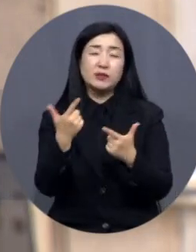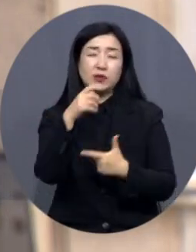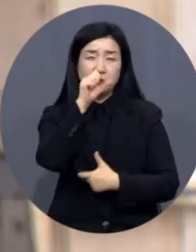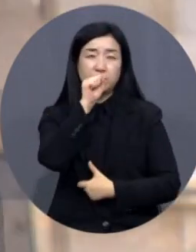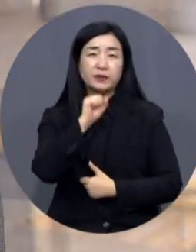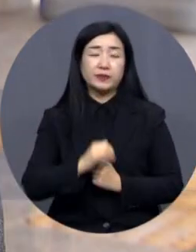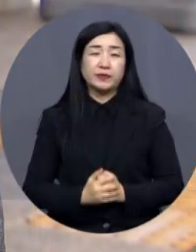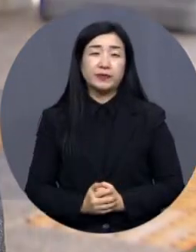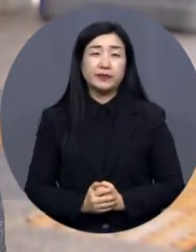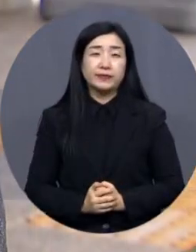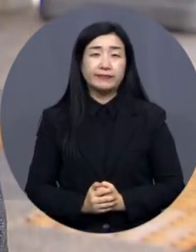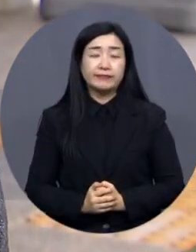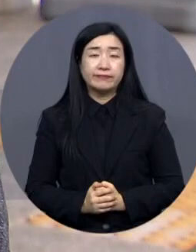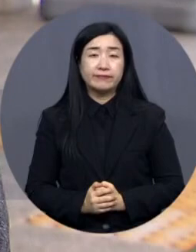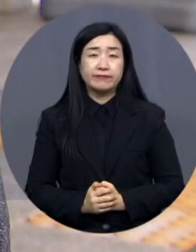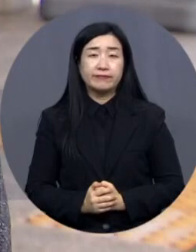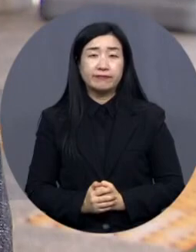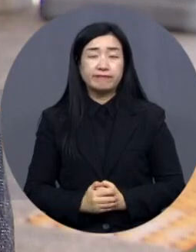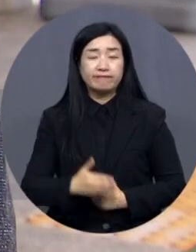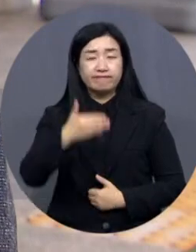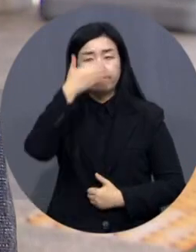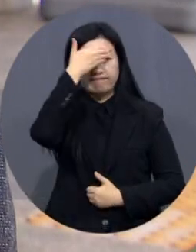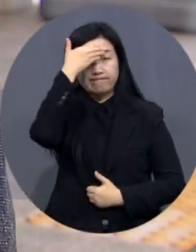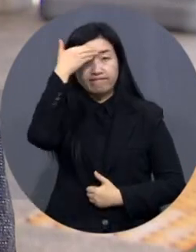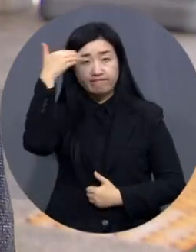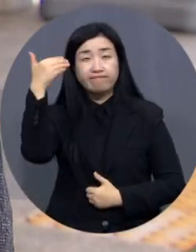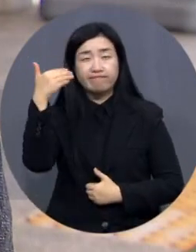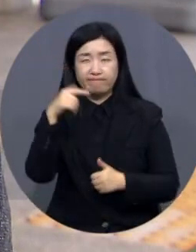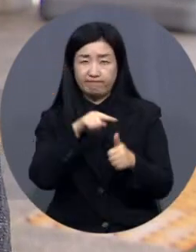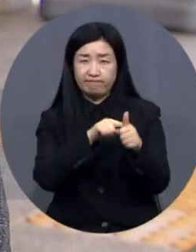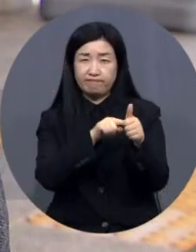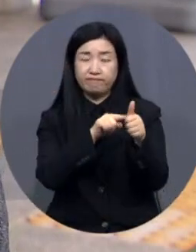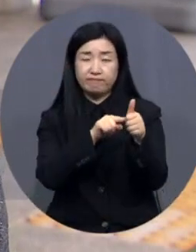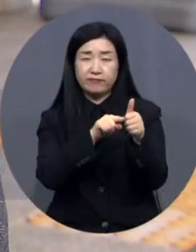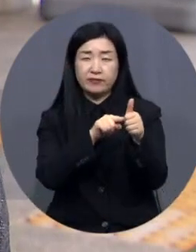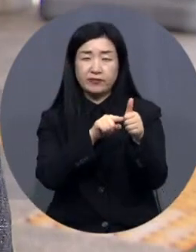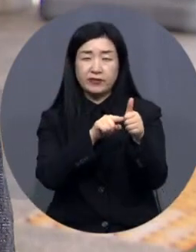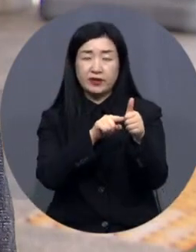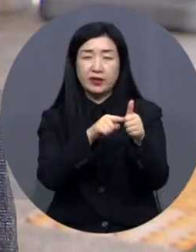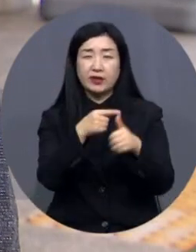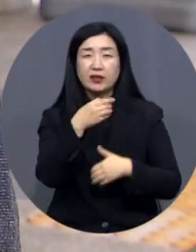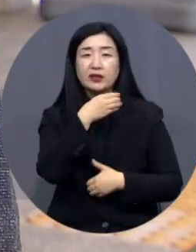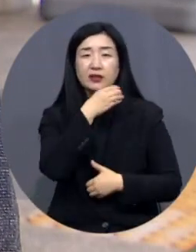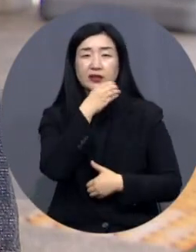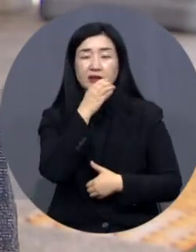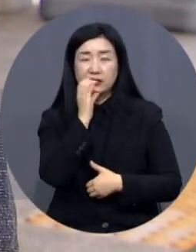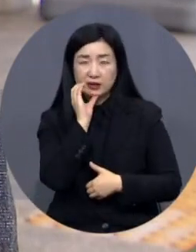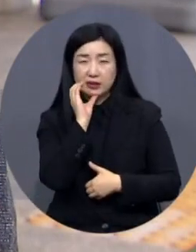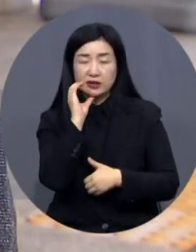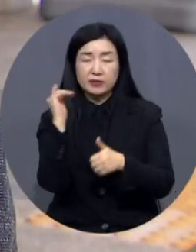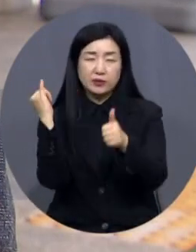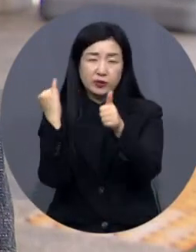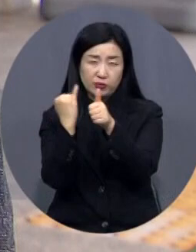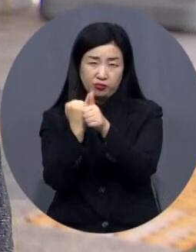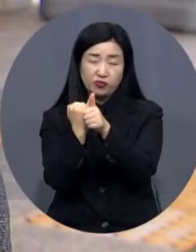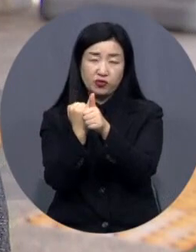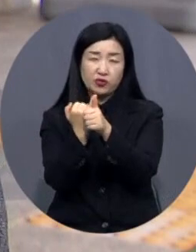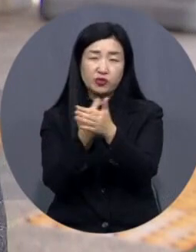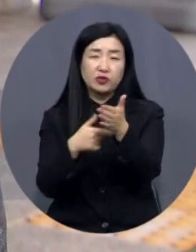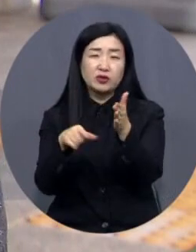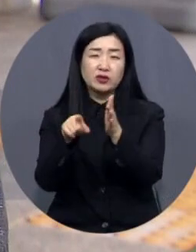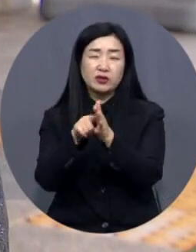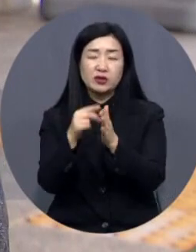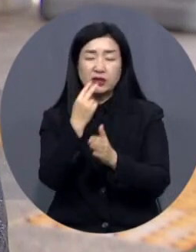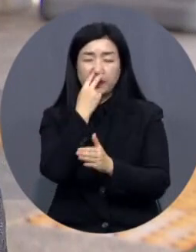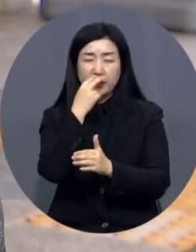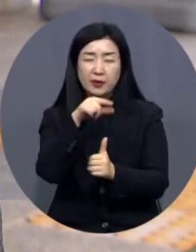들었습니다. 젊은 분께서 또 노부부 그런 도민분들의 또 생명은 구하시고